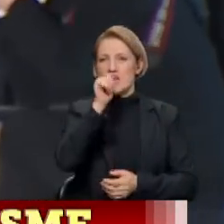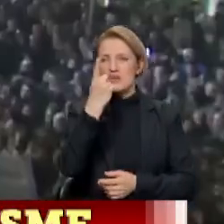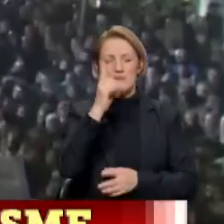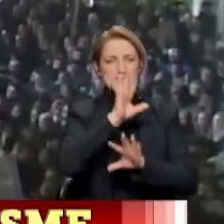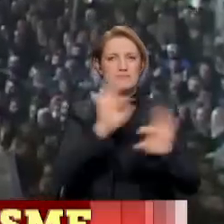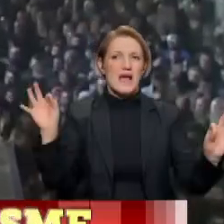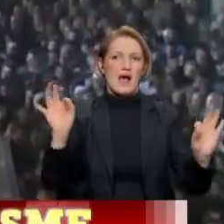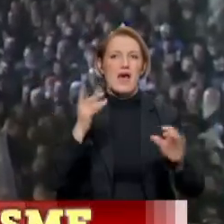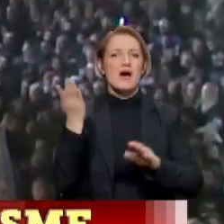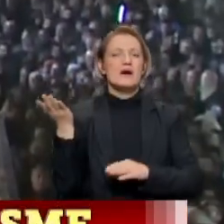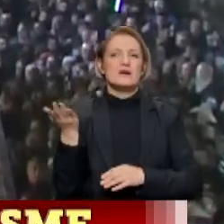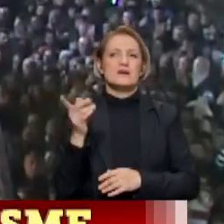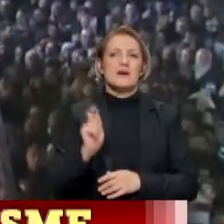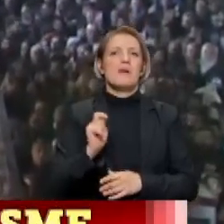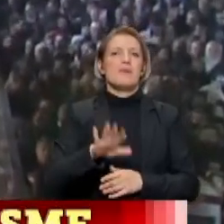Hiç kimse vuramaz.